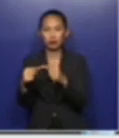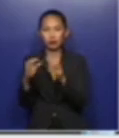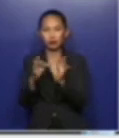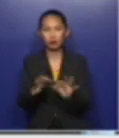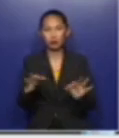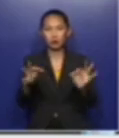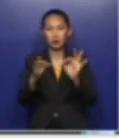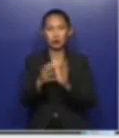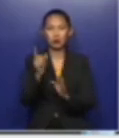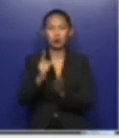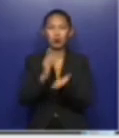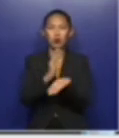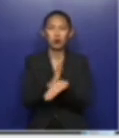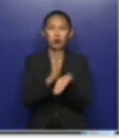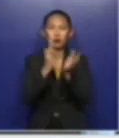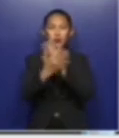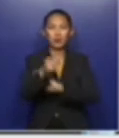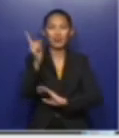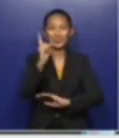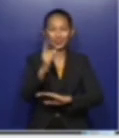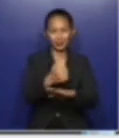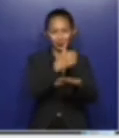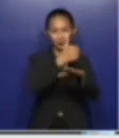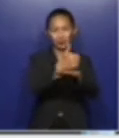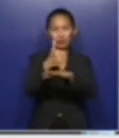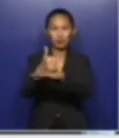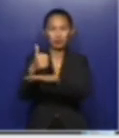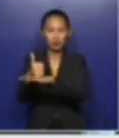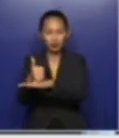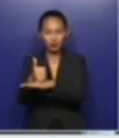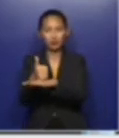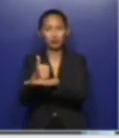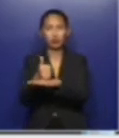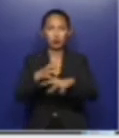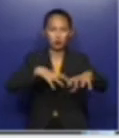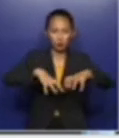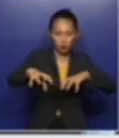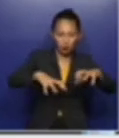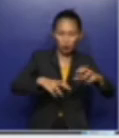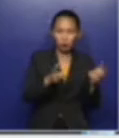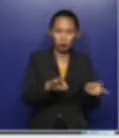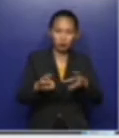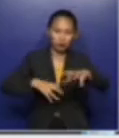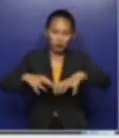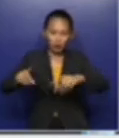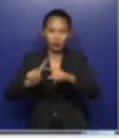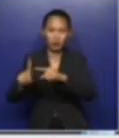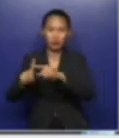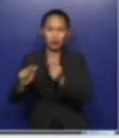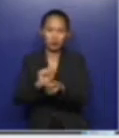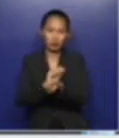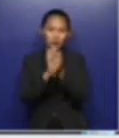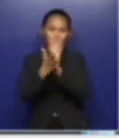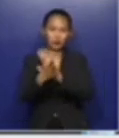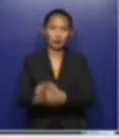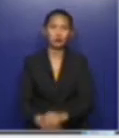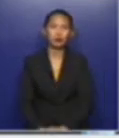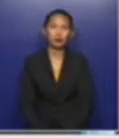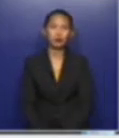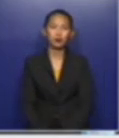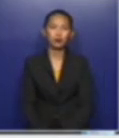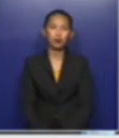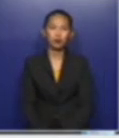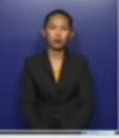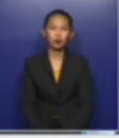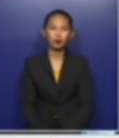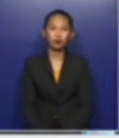ารหรือเปลี่ยนผู้บริหารเปลี่ยนสถานการณ์เปลี่ยนวิธีการบริหารจัดการใหม่ทั้งหมดและที่สำคัญท่านประธานครับท่าน